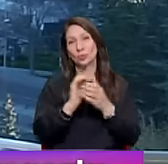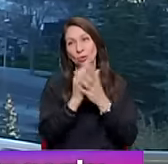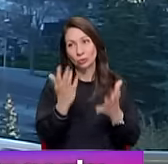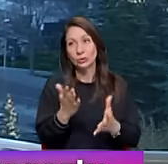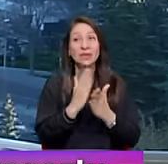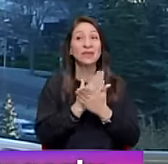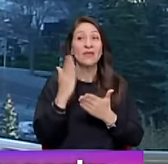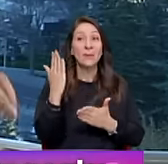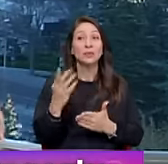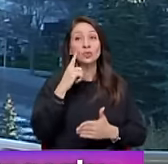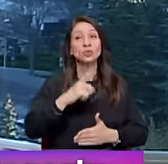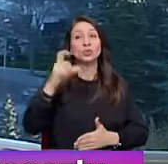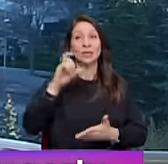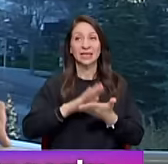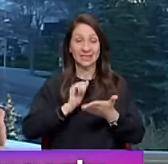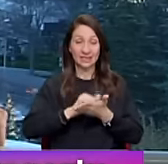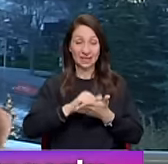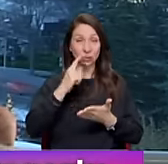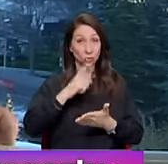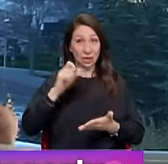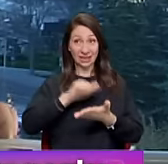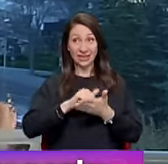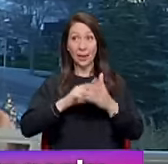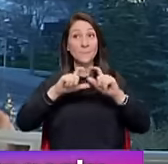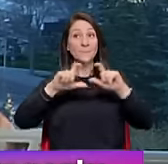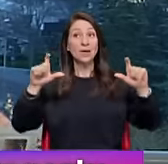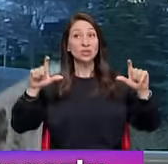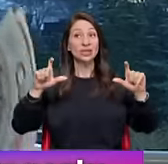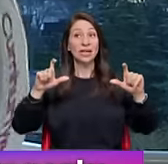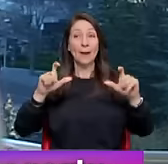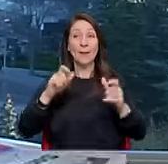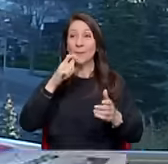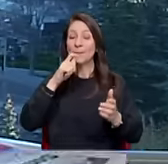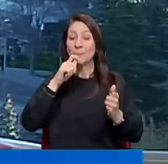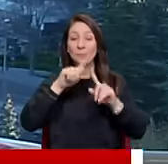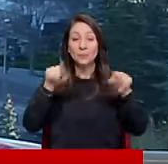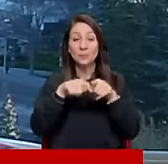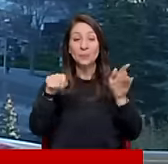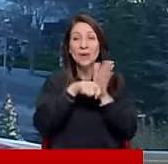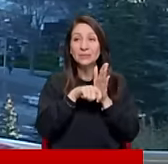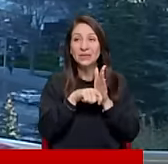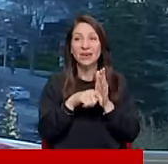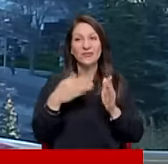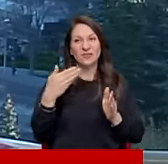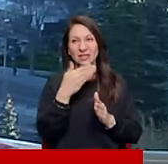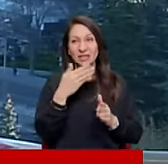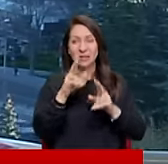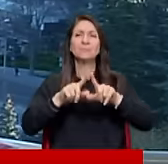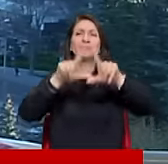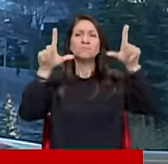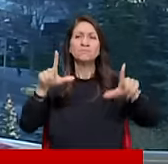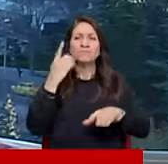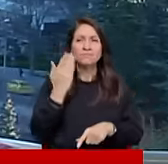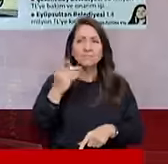Devam edelim Cumhuriyet Gazetesi ile. Cumhuriyet Gazetesi'nin manşeti: mazbata fırsatçılığı. Gelsin şöyle bir